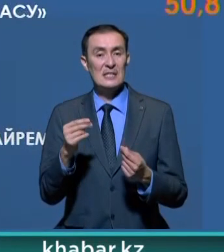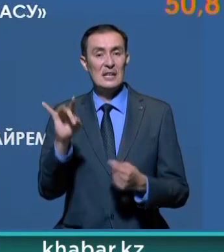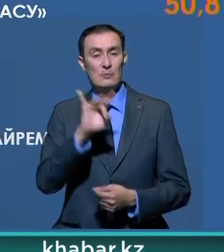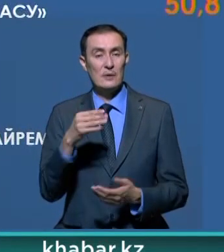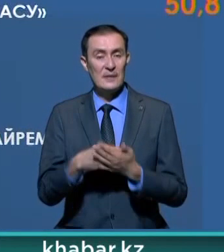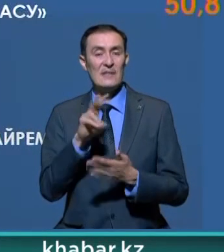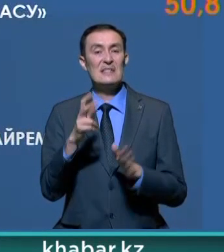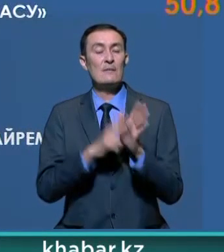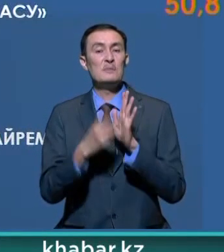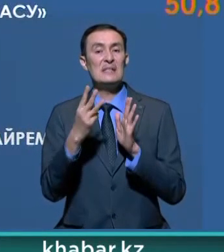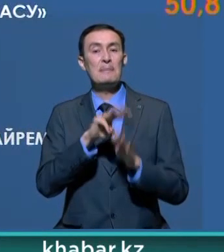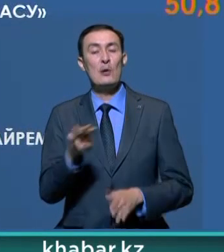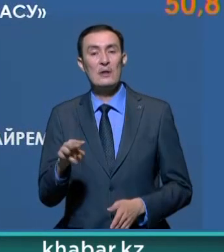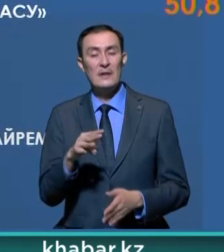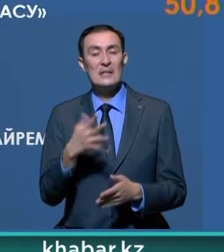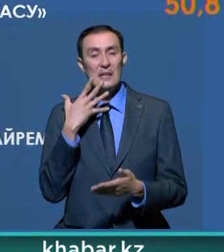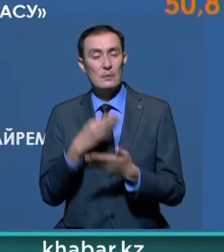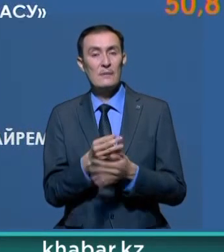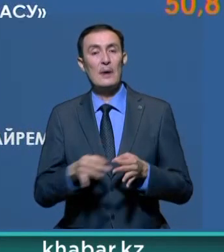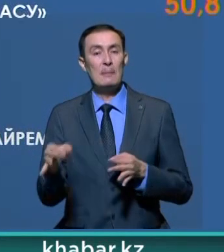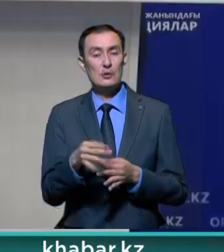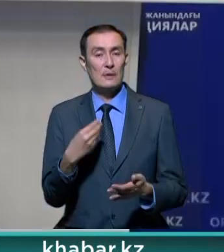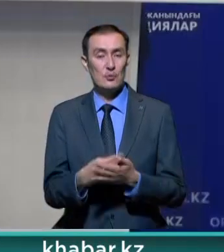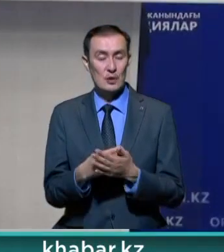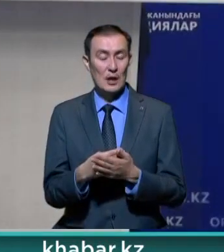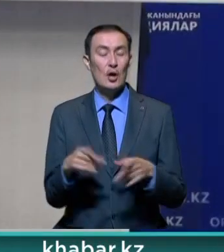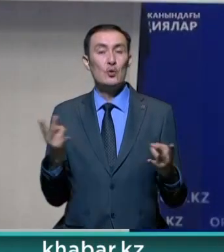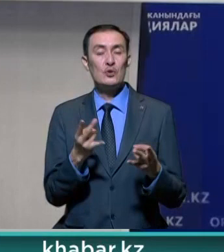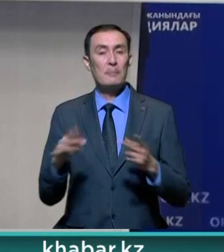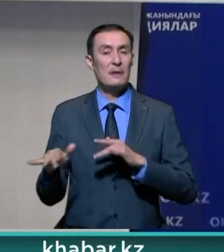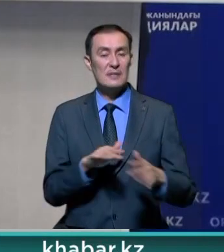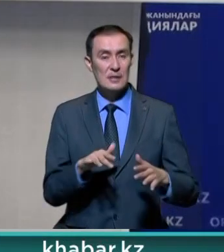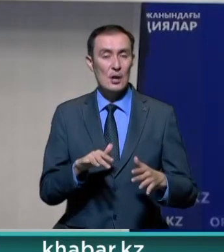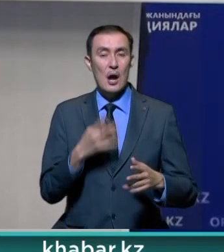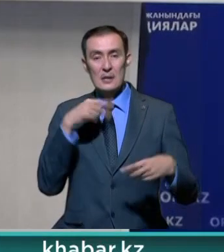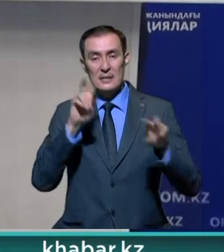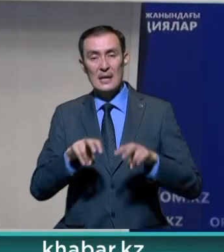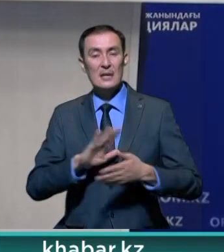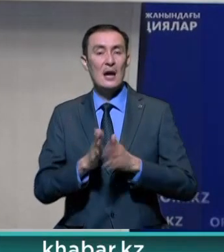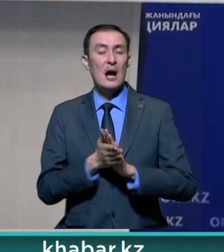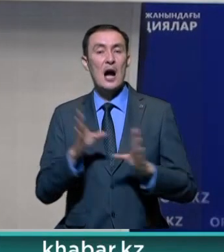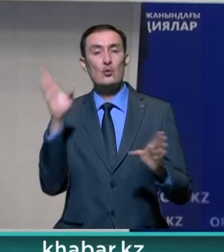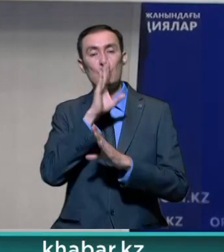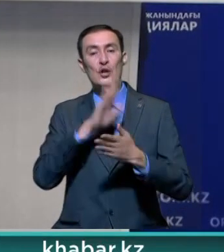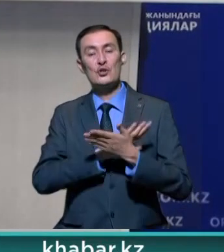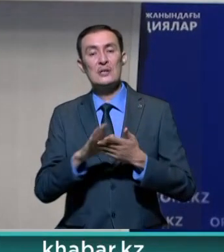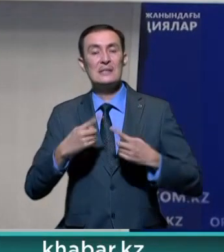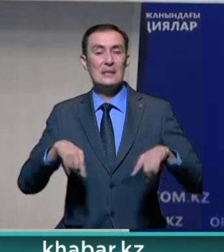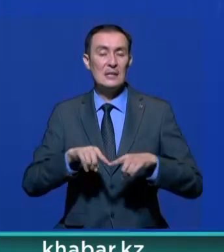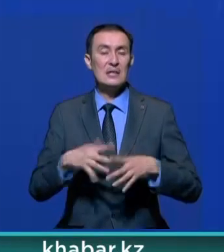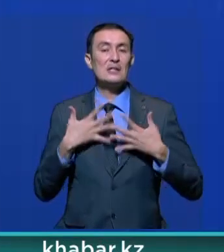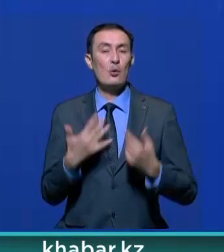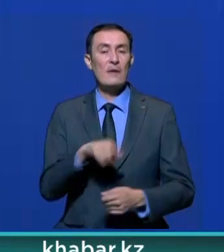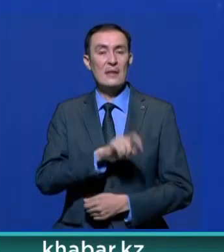и 283 миллиона тенге из областного. Также необходимо провести комплексную оценку состояния окружающей среды и здоровья населения